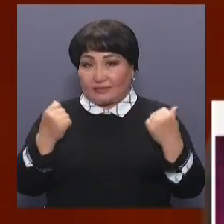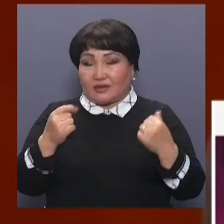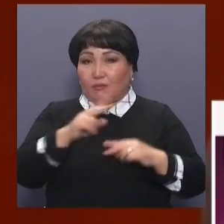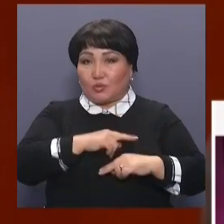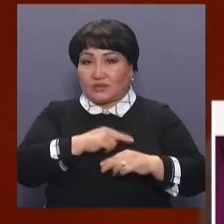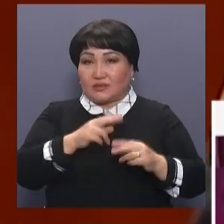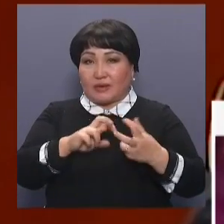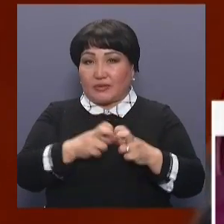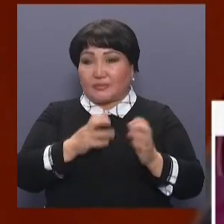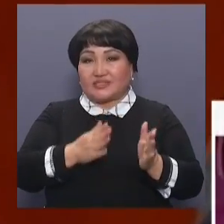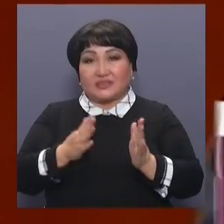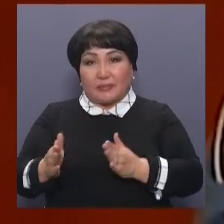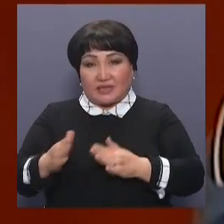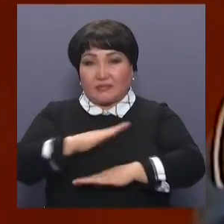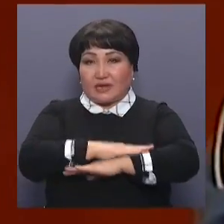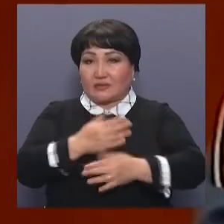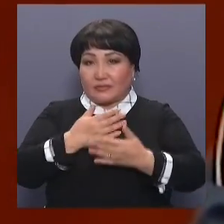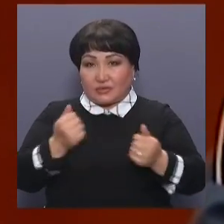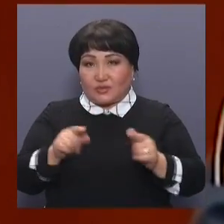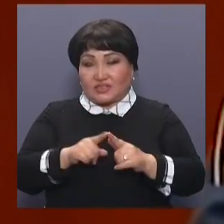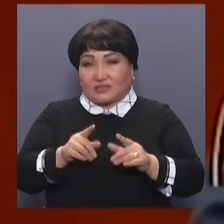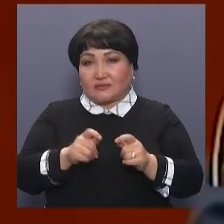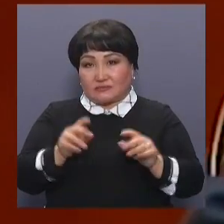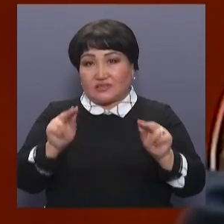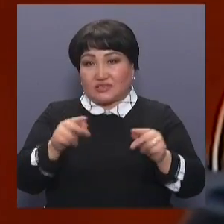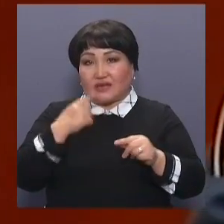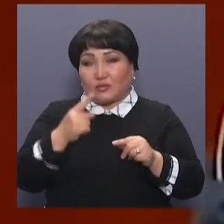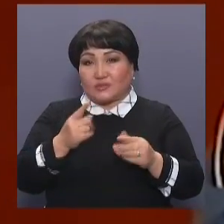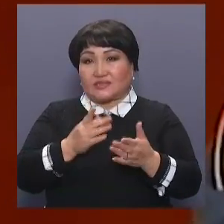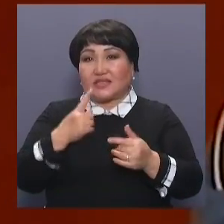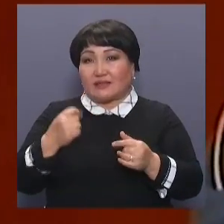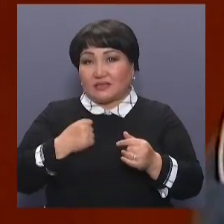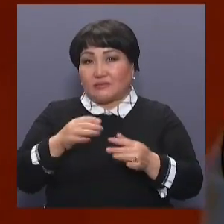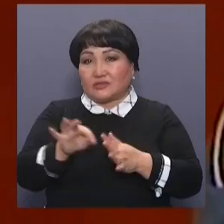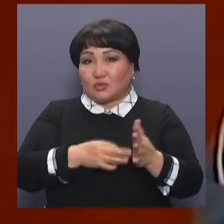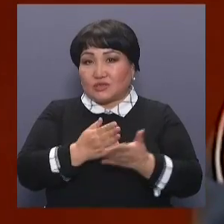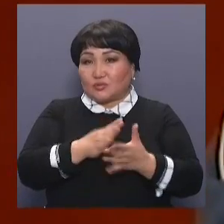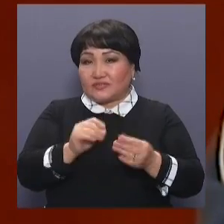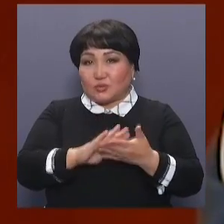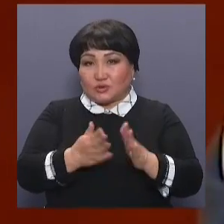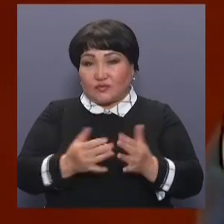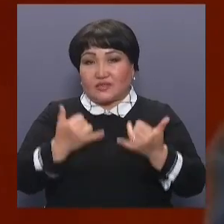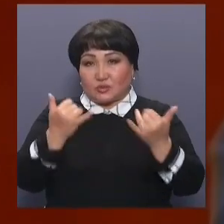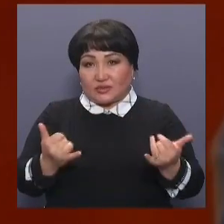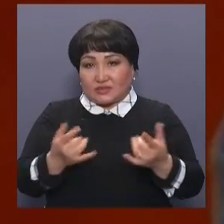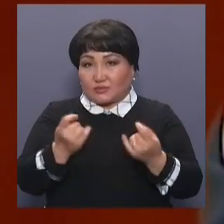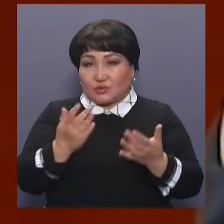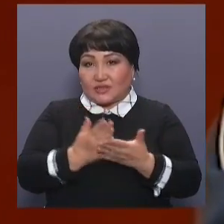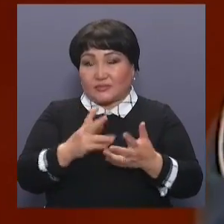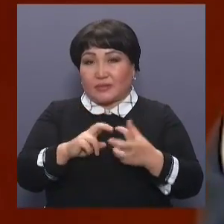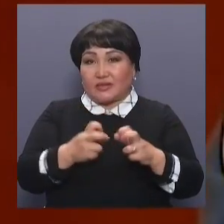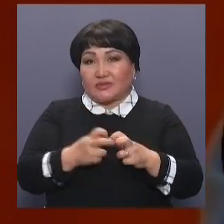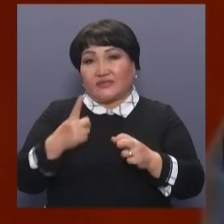нету. Правильно. И мы сейчас, я откровенно говорю, солдатами срочной службы все условия созданы. У нас сейчас немножко есть проблемы с